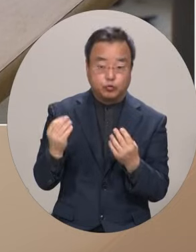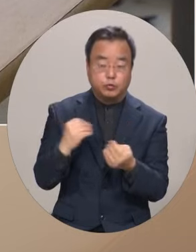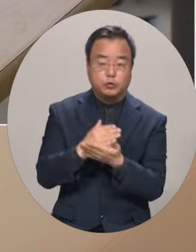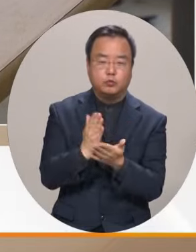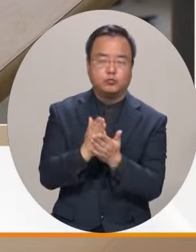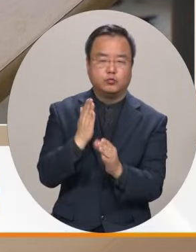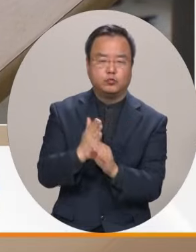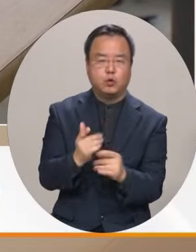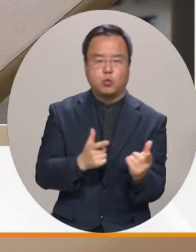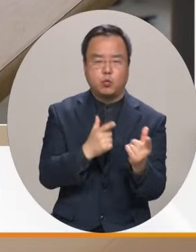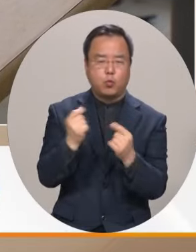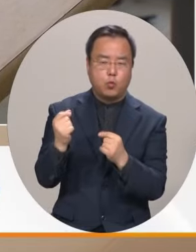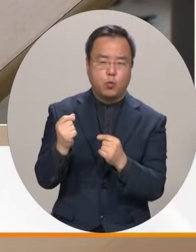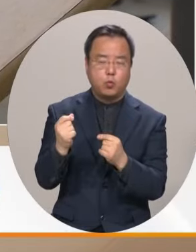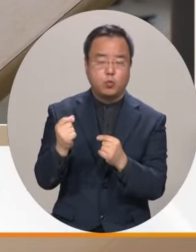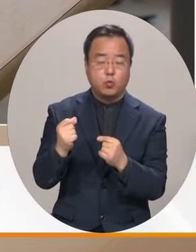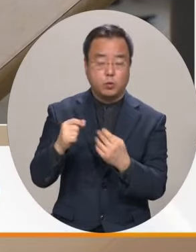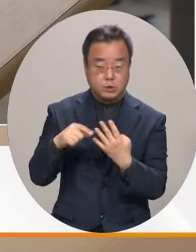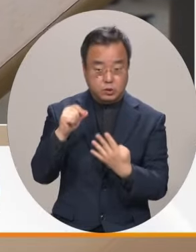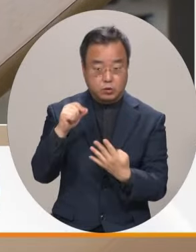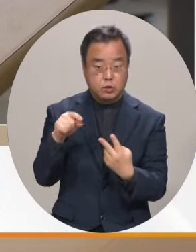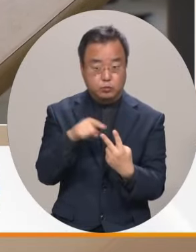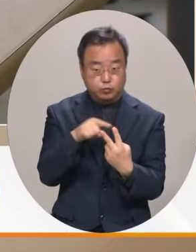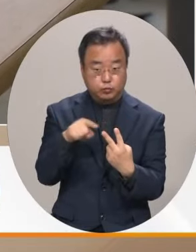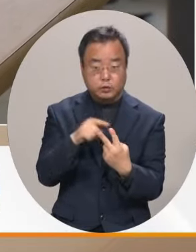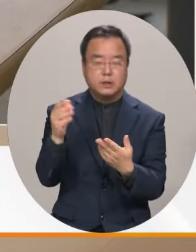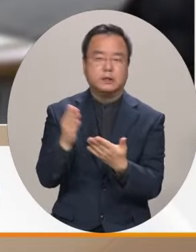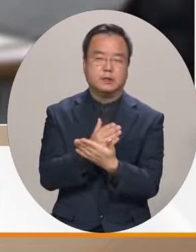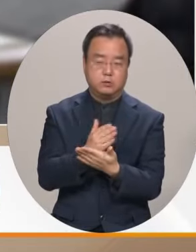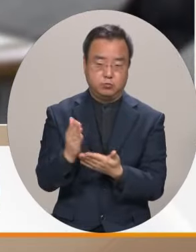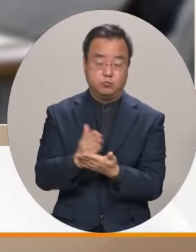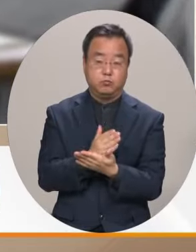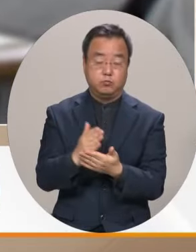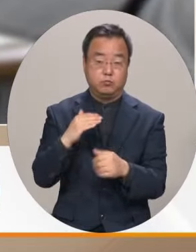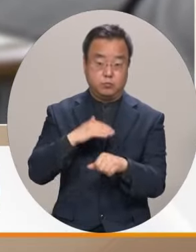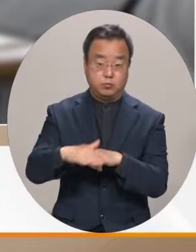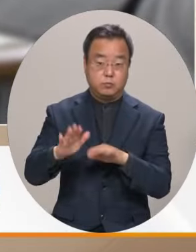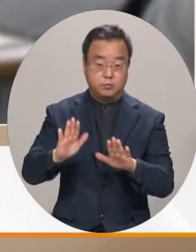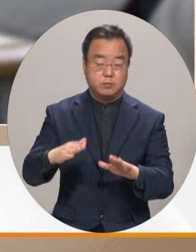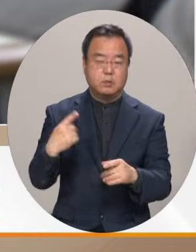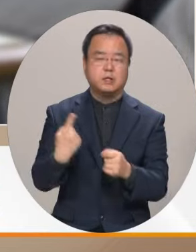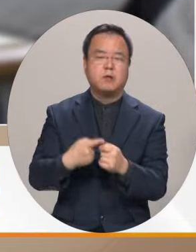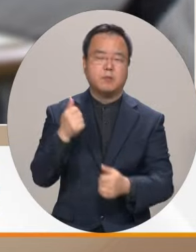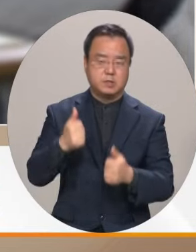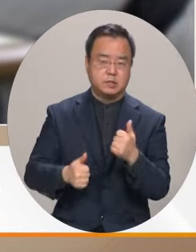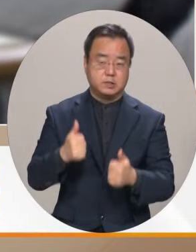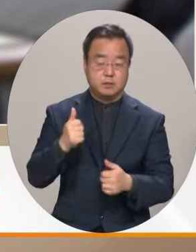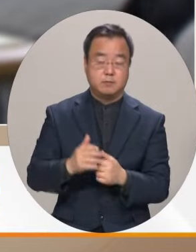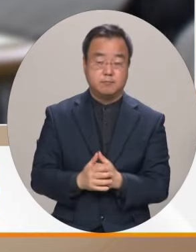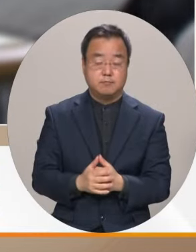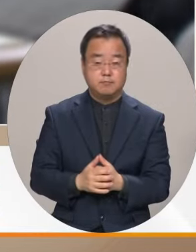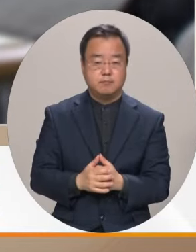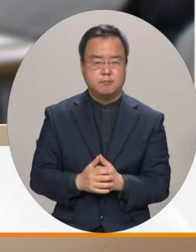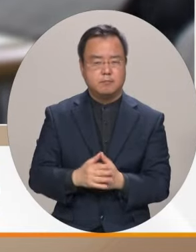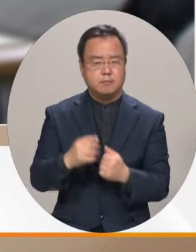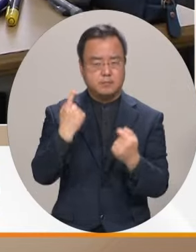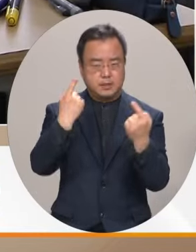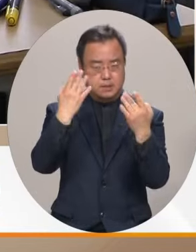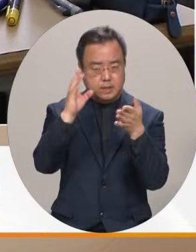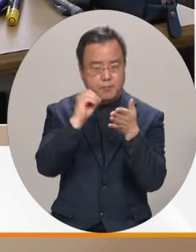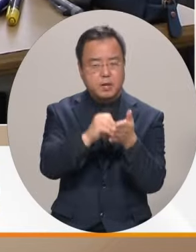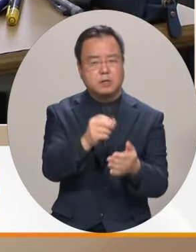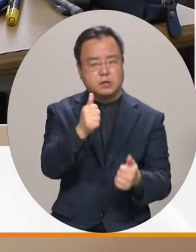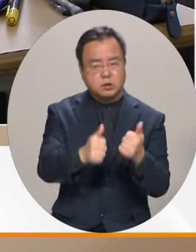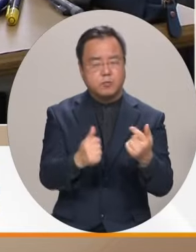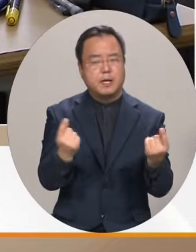과목과 선택 과목으로 나누어지는 이런 구조 로 출제된 처음의 시험이기 때문에 수능 시험과 매우 유사한